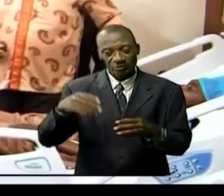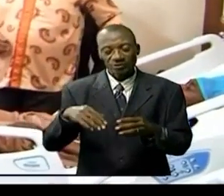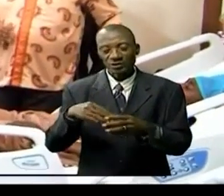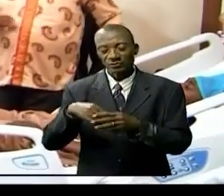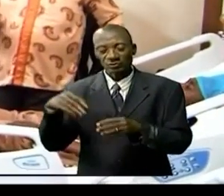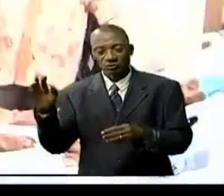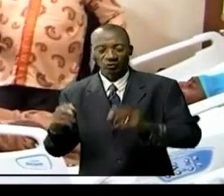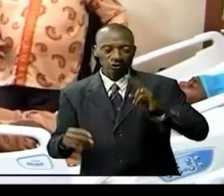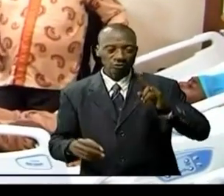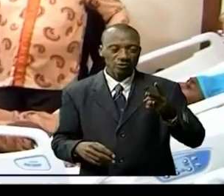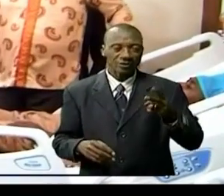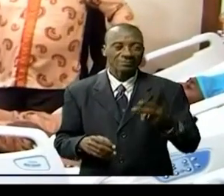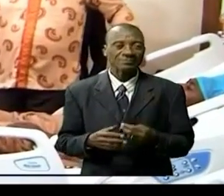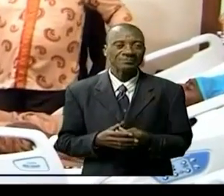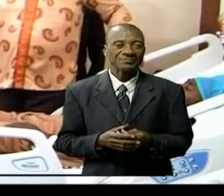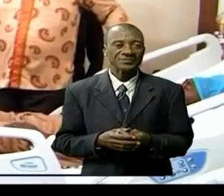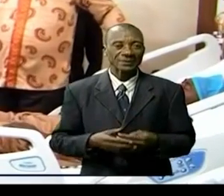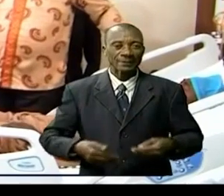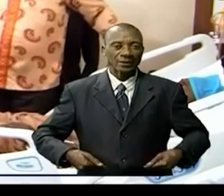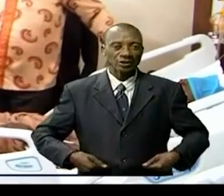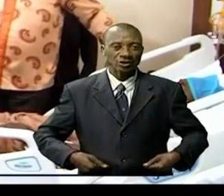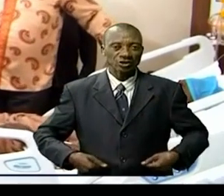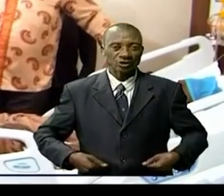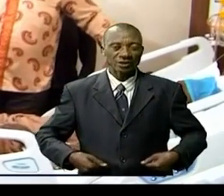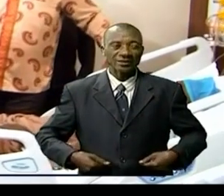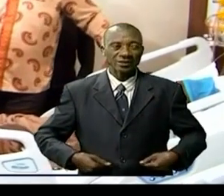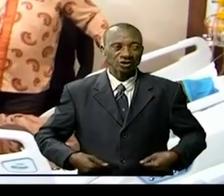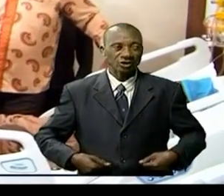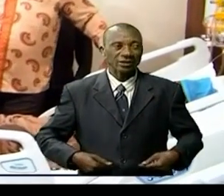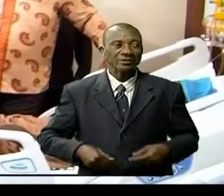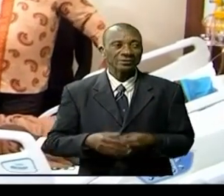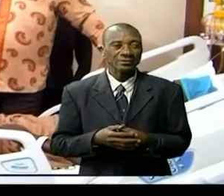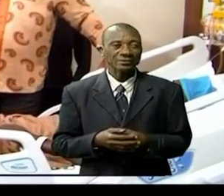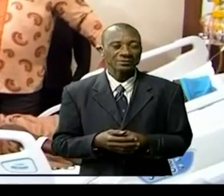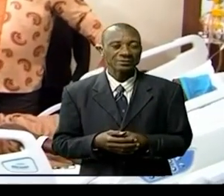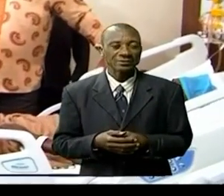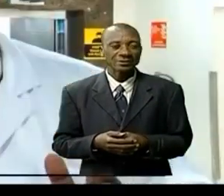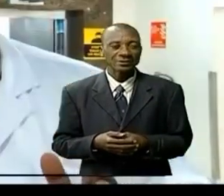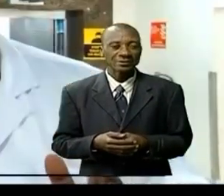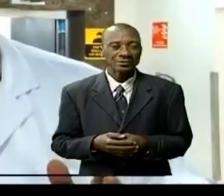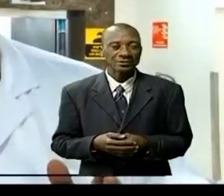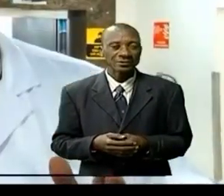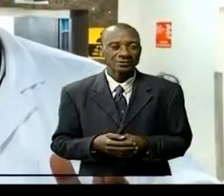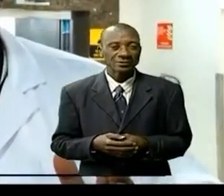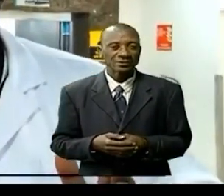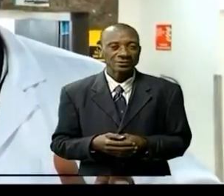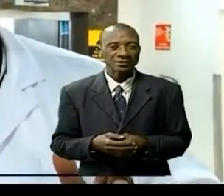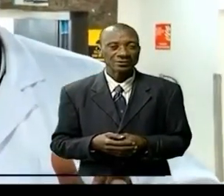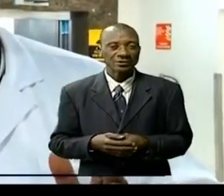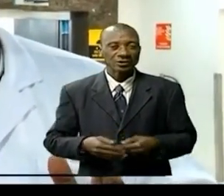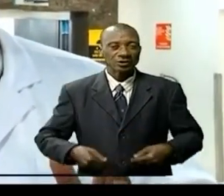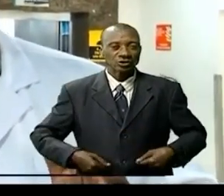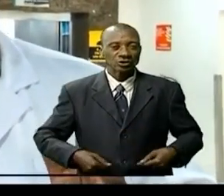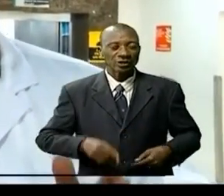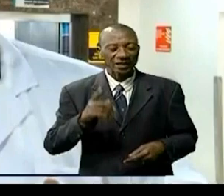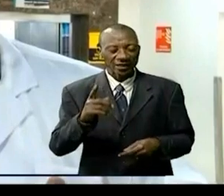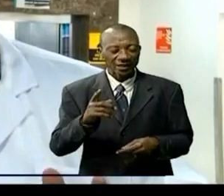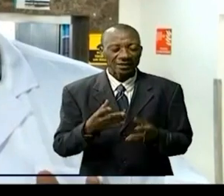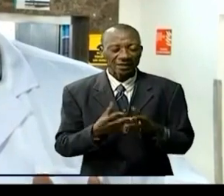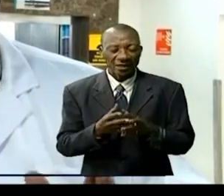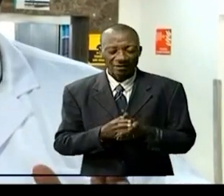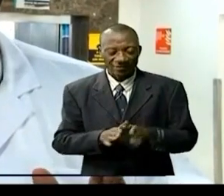s'agit d'un jeune homme de 32 ans qui a reçu qui s'est présenté pour une fracture au niveau de la jambe gauche